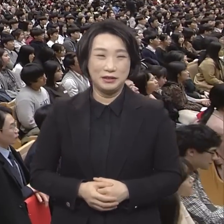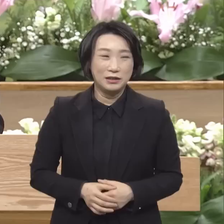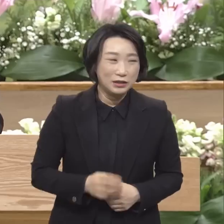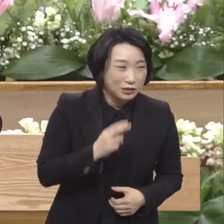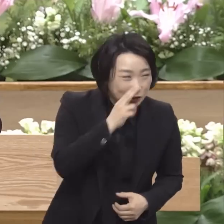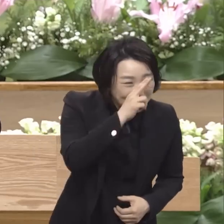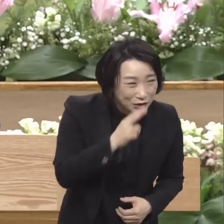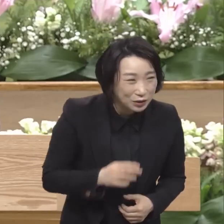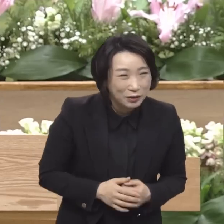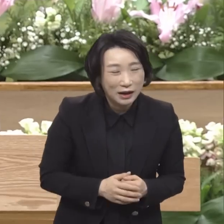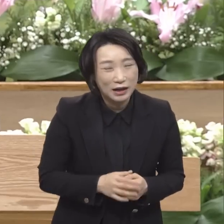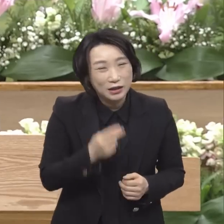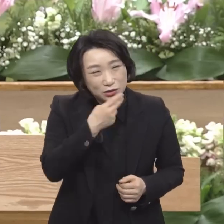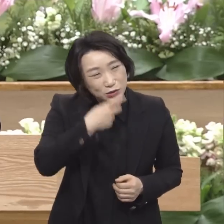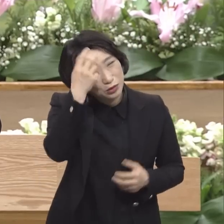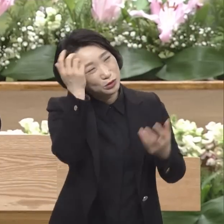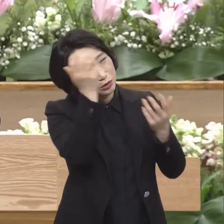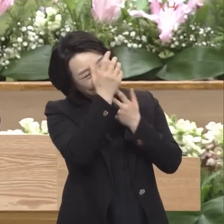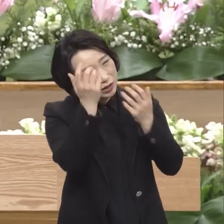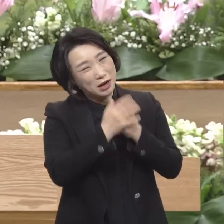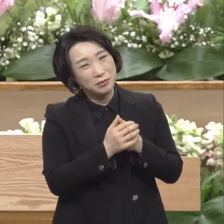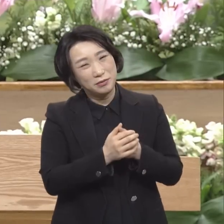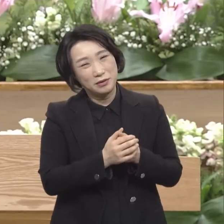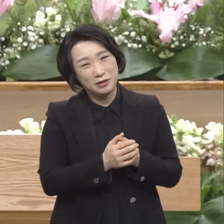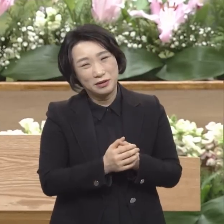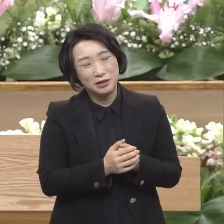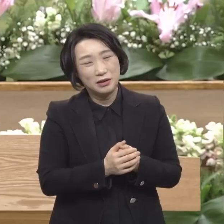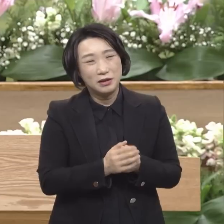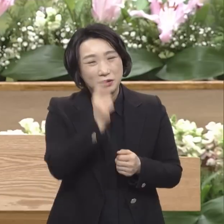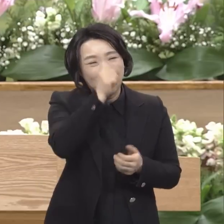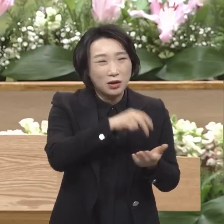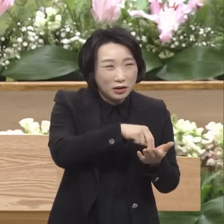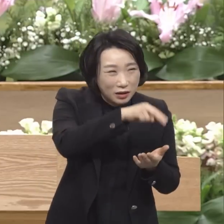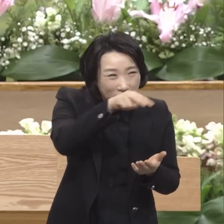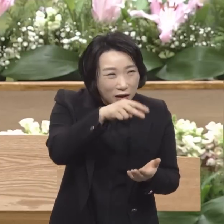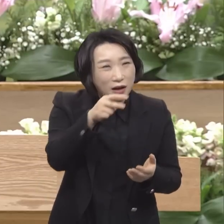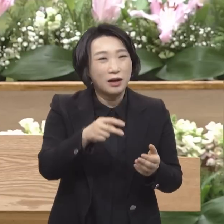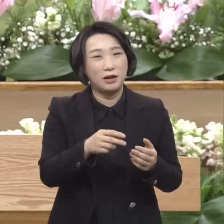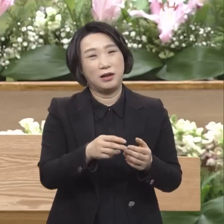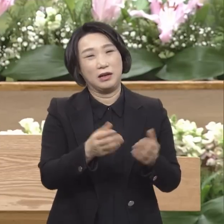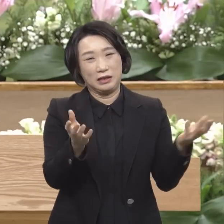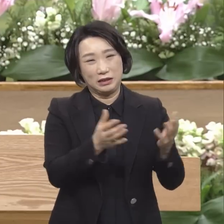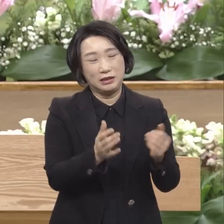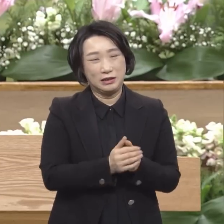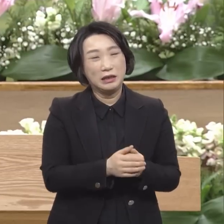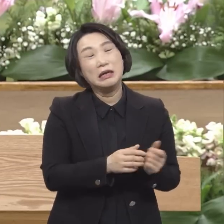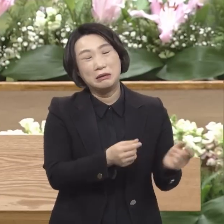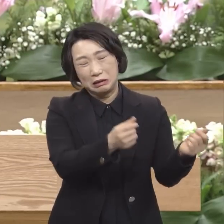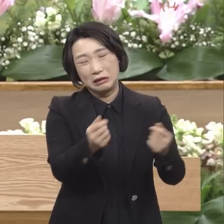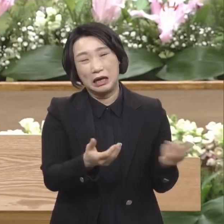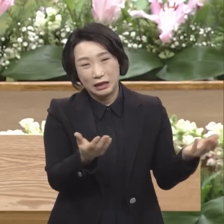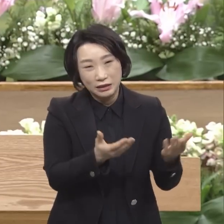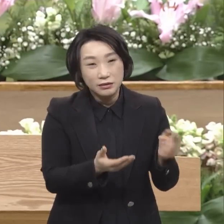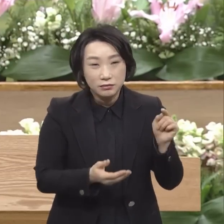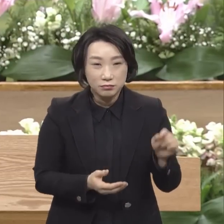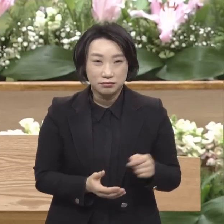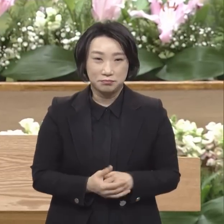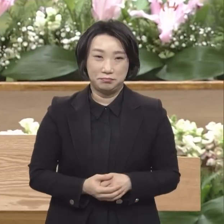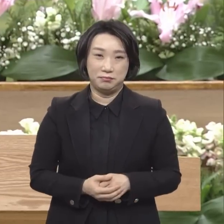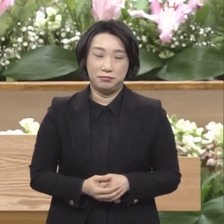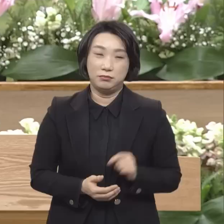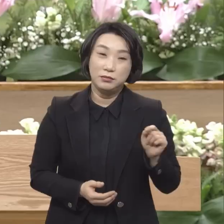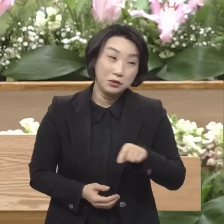투기와 술 취함과 방탕함과 또 그와 같은 것들이더라.